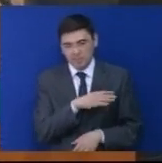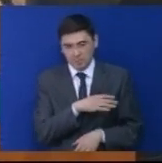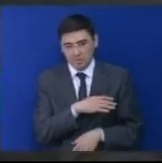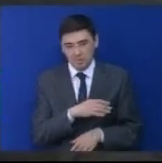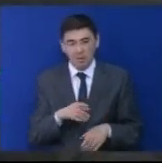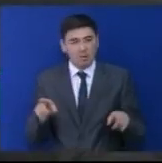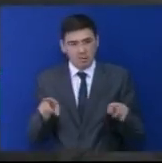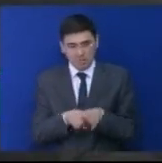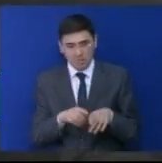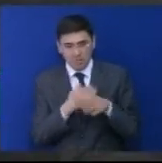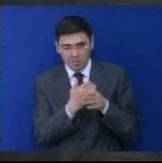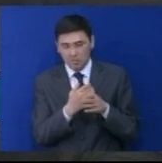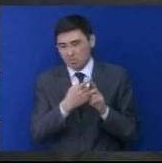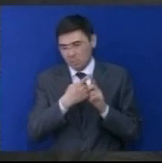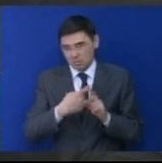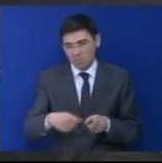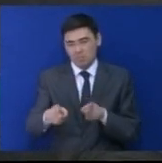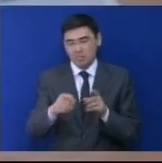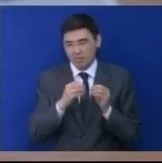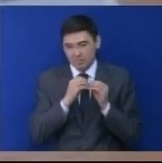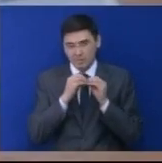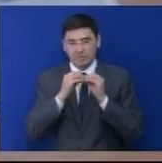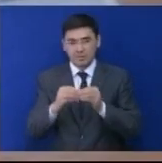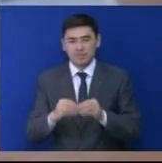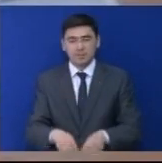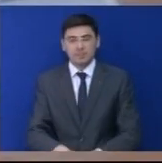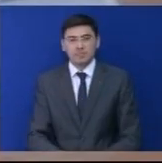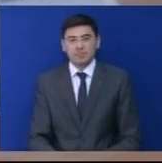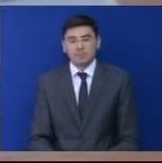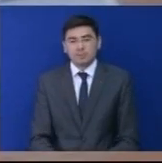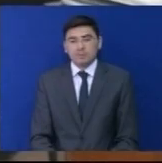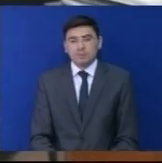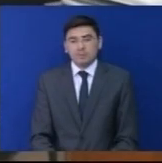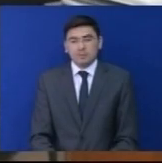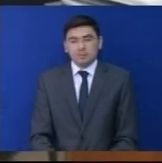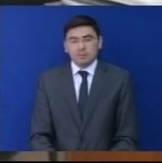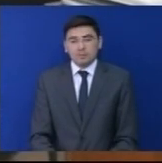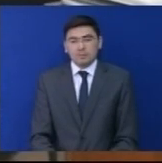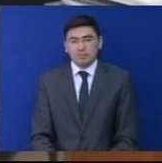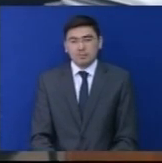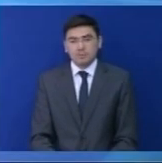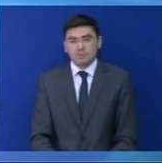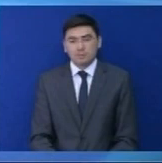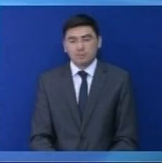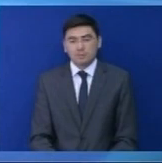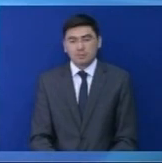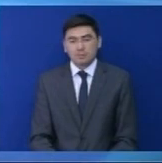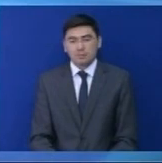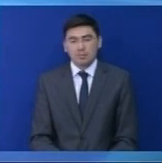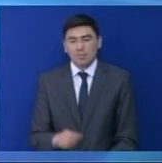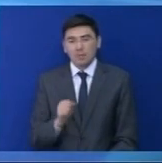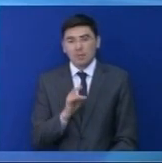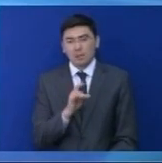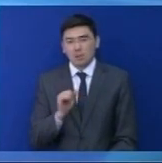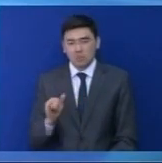проводится здесь на постоянной основе. Саулия Байгалиева, Анастасия Резцова, Ельжан Макзумов, телеканал «Семей». Ару